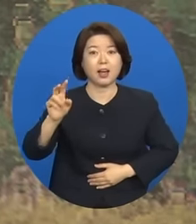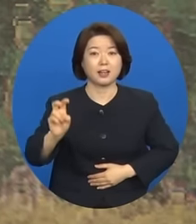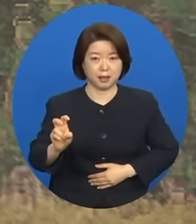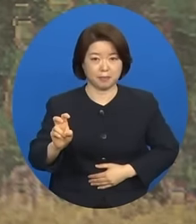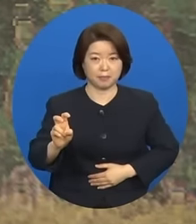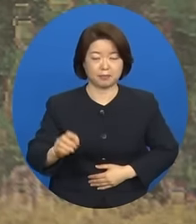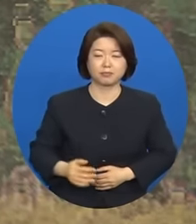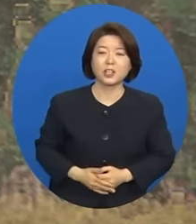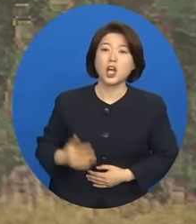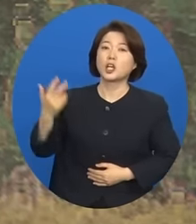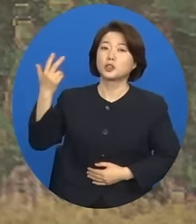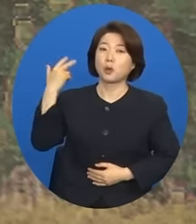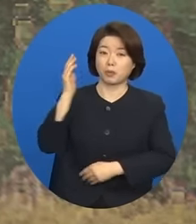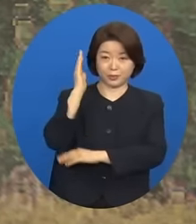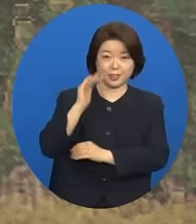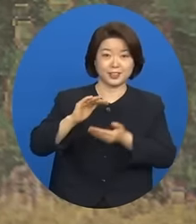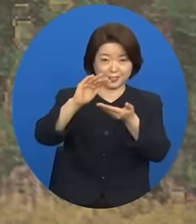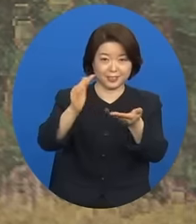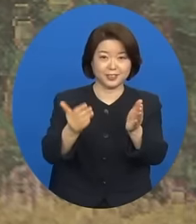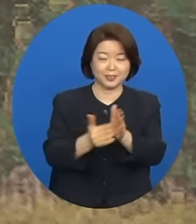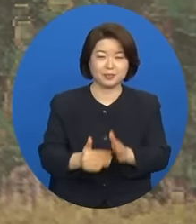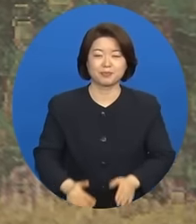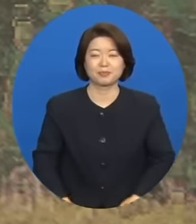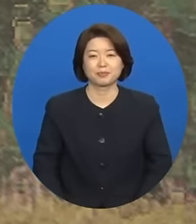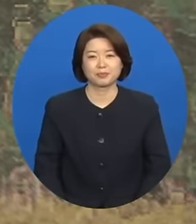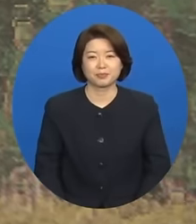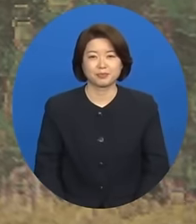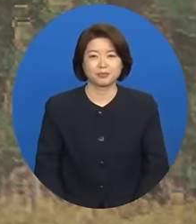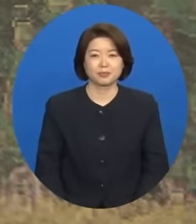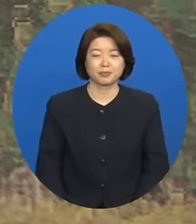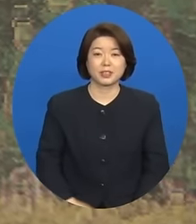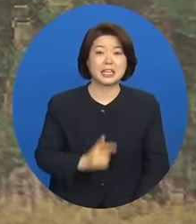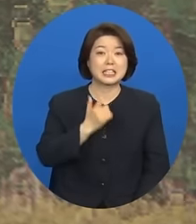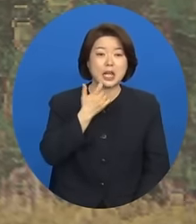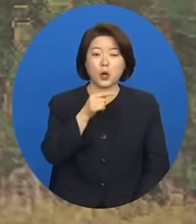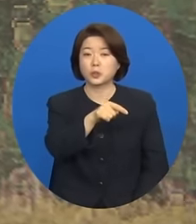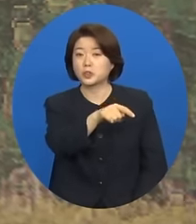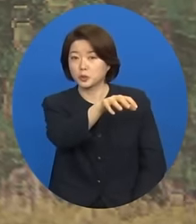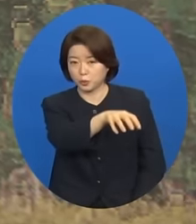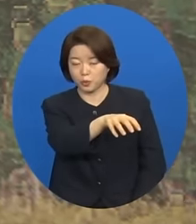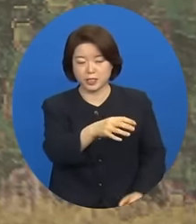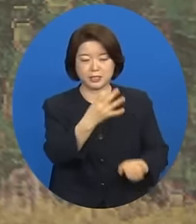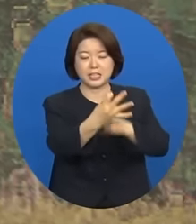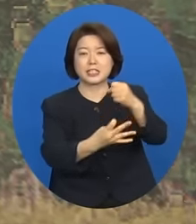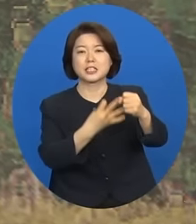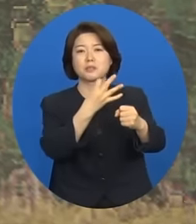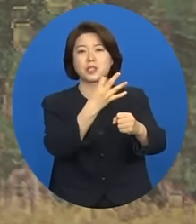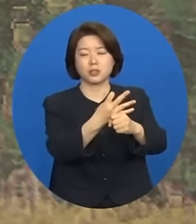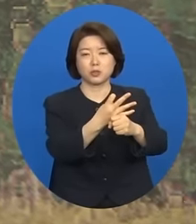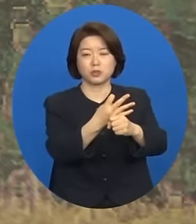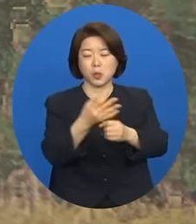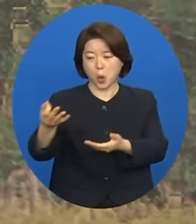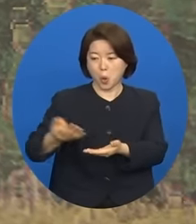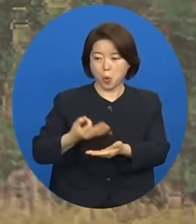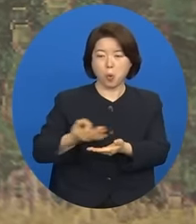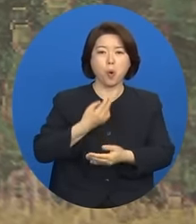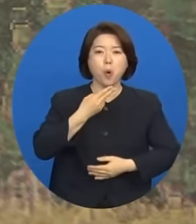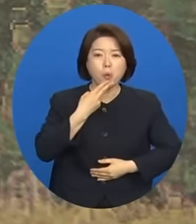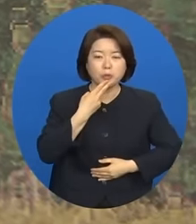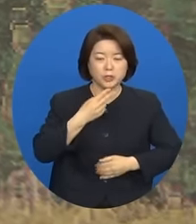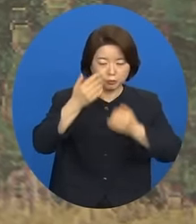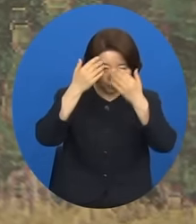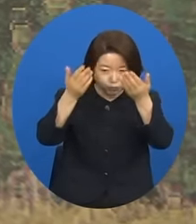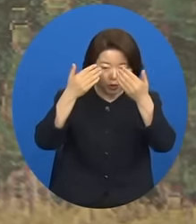지난 주의 이야기였습니다. 야곱은 바딴 아람에서 14년을 무보수로 일합니다. 여러분, 무보수로